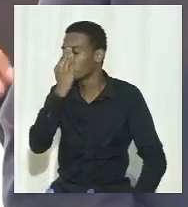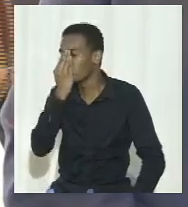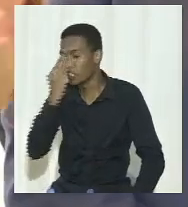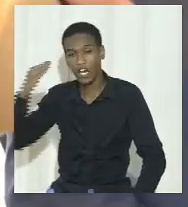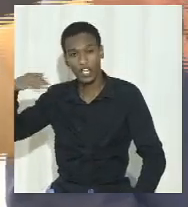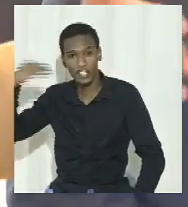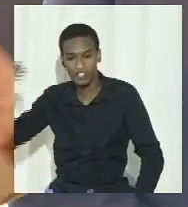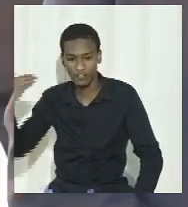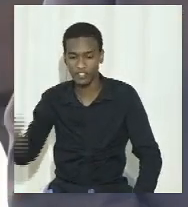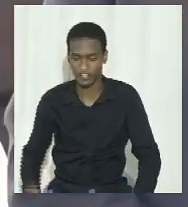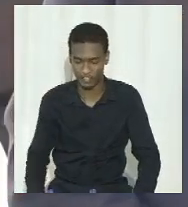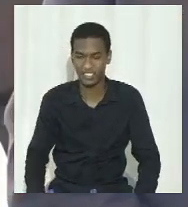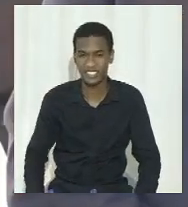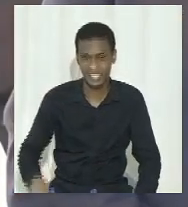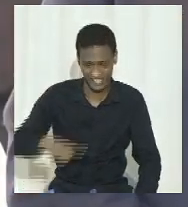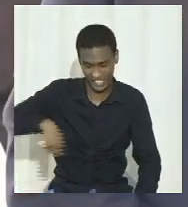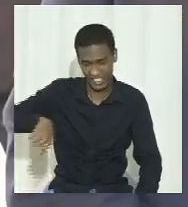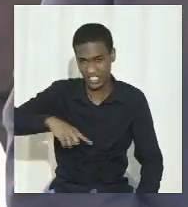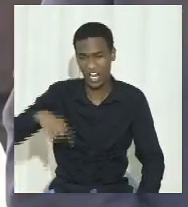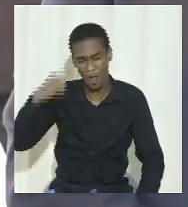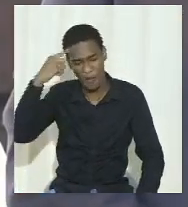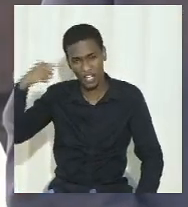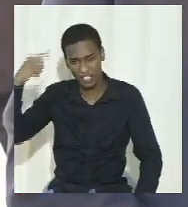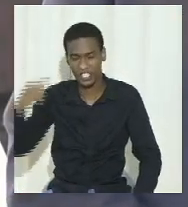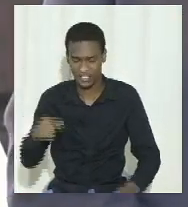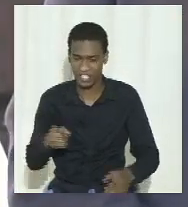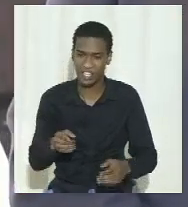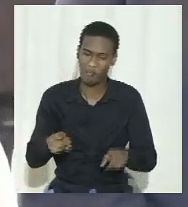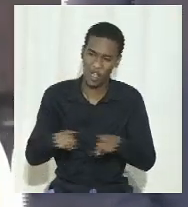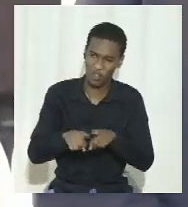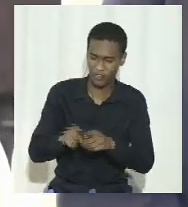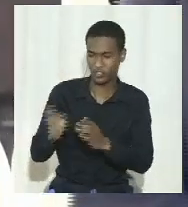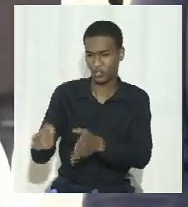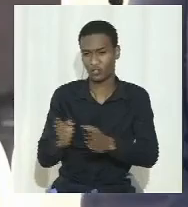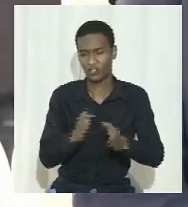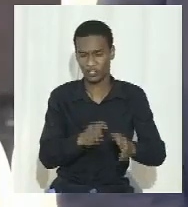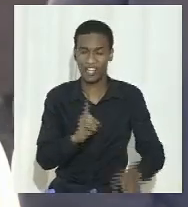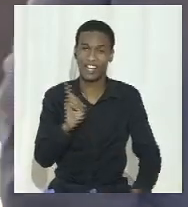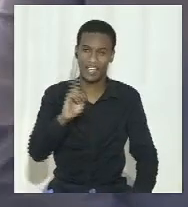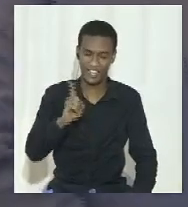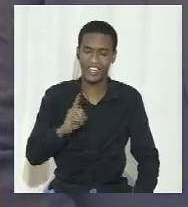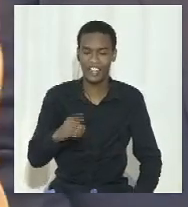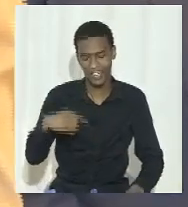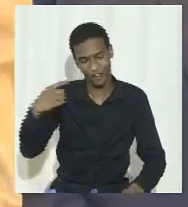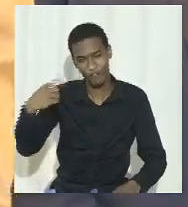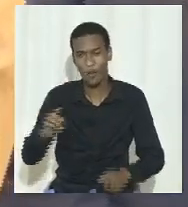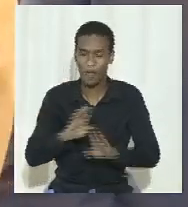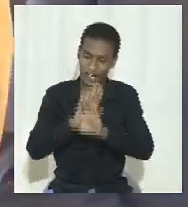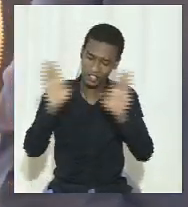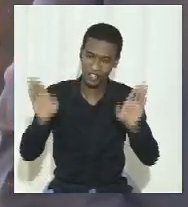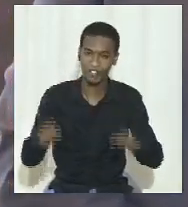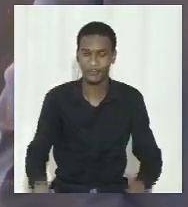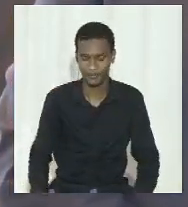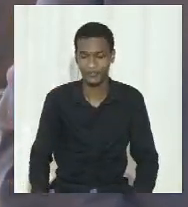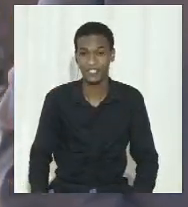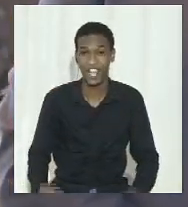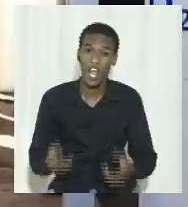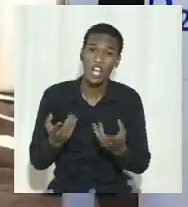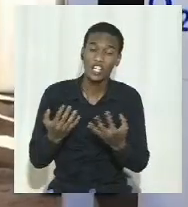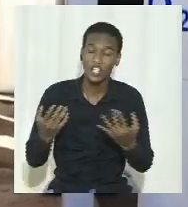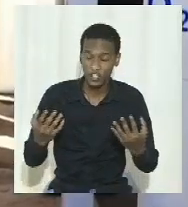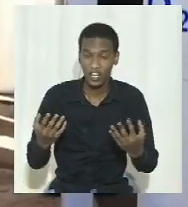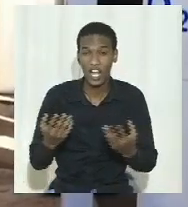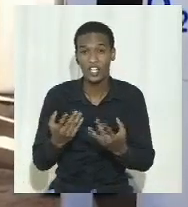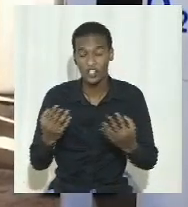nieritreritra tsika hoe isy zavatra ohatran'izao moa ankehitriny azavaiko zay rehefa avy eo inona natao hoe manara-penitra dia misy ny